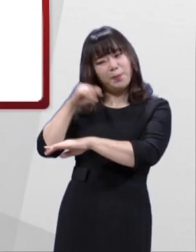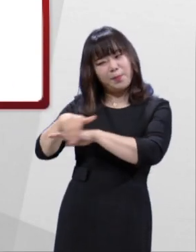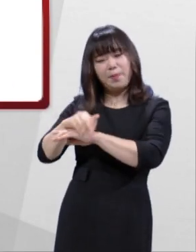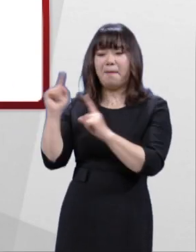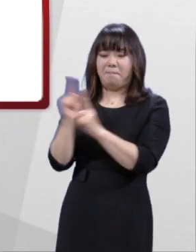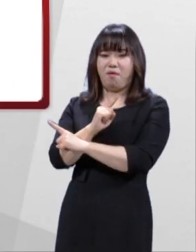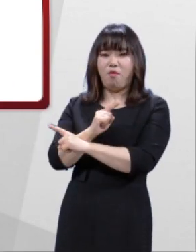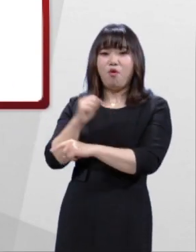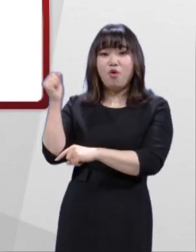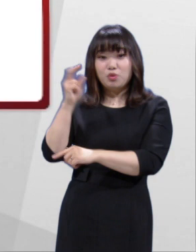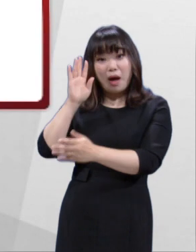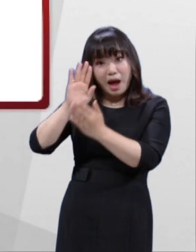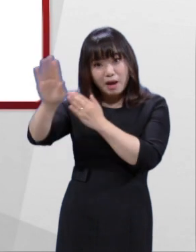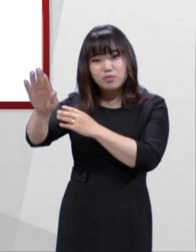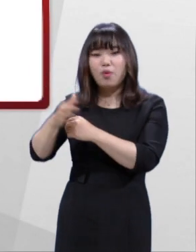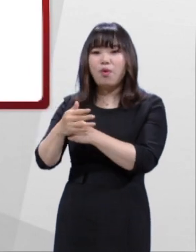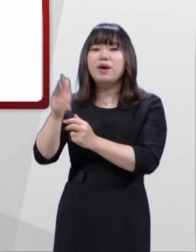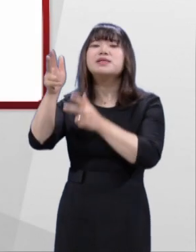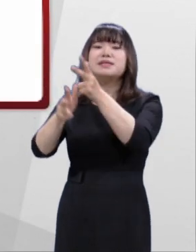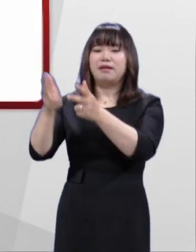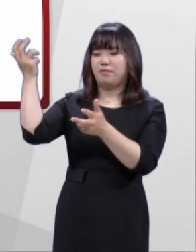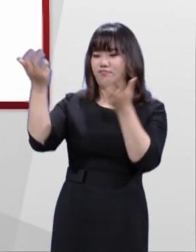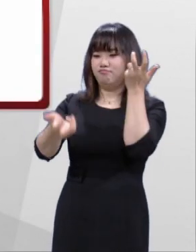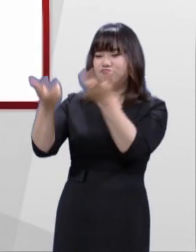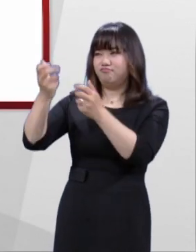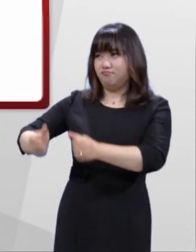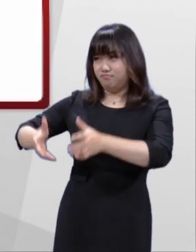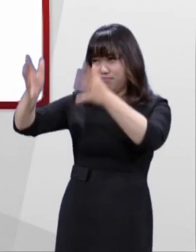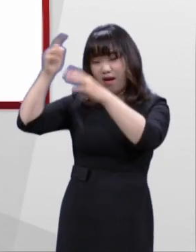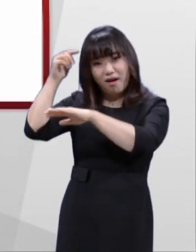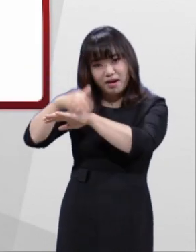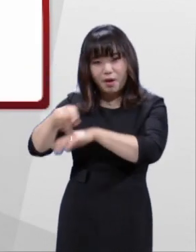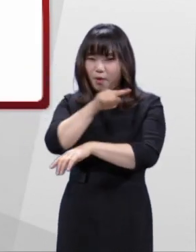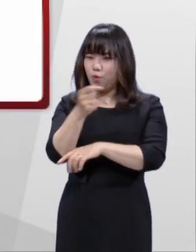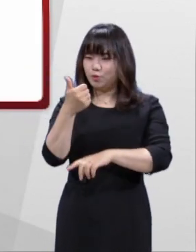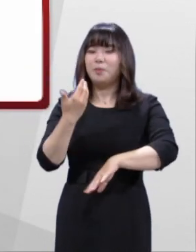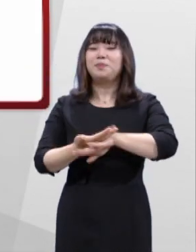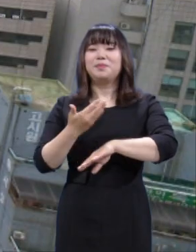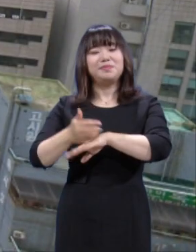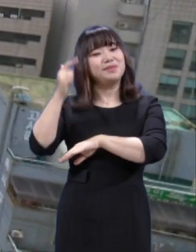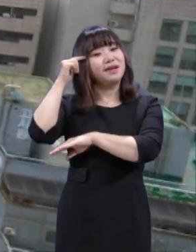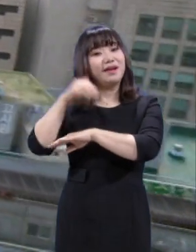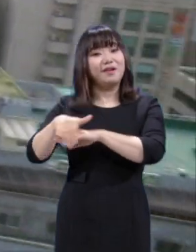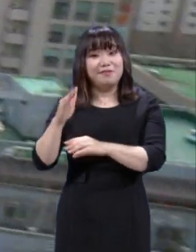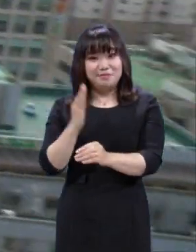부지를 미래산업의 허브로 조성하겠다는 점 등에서 차별화를 뒀습니다.